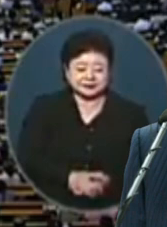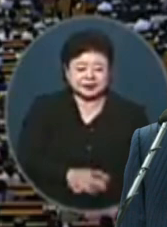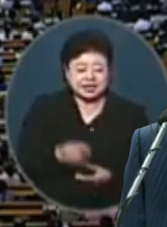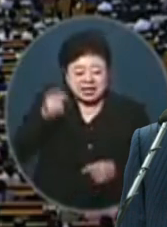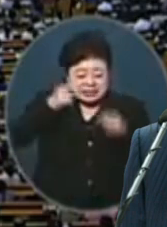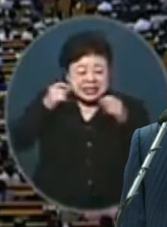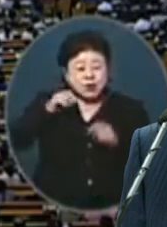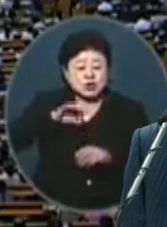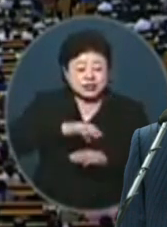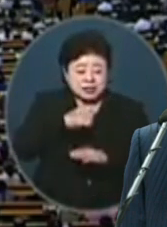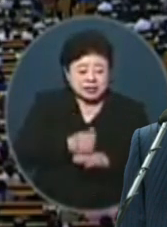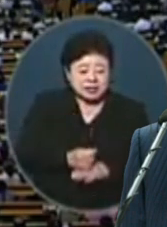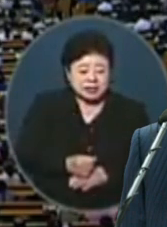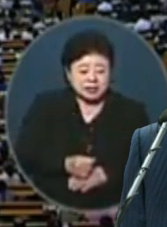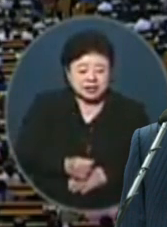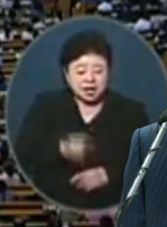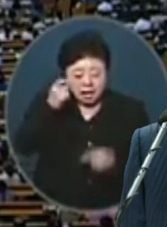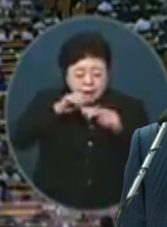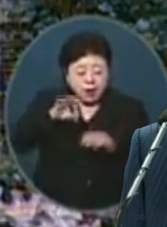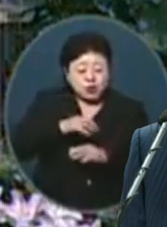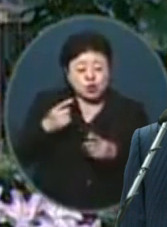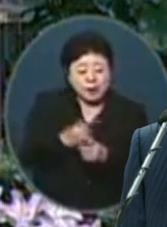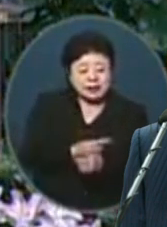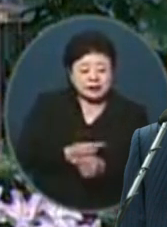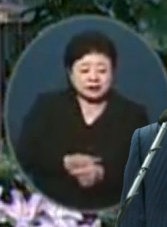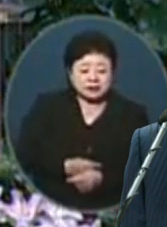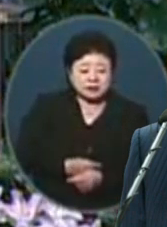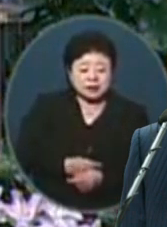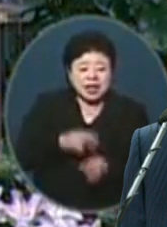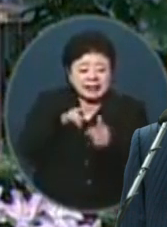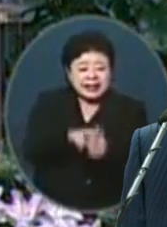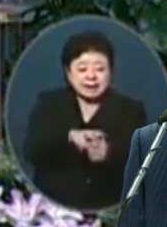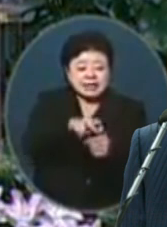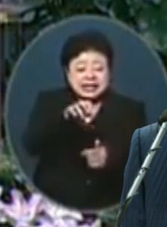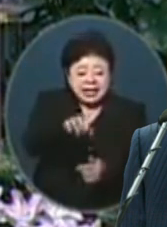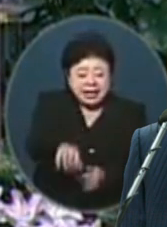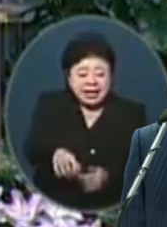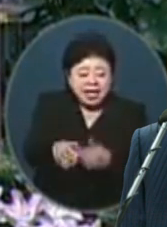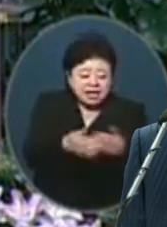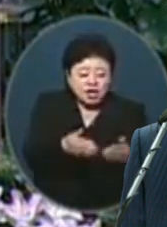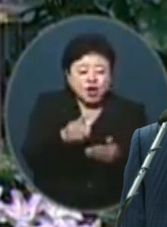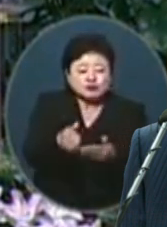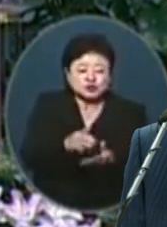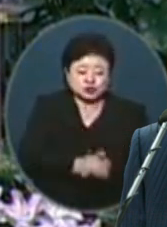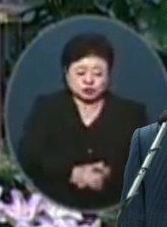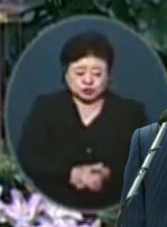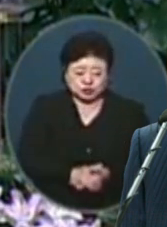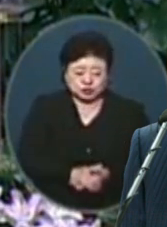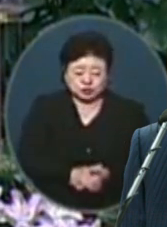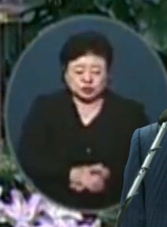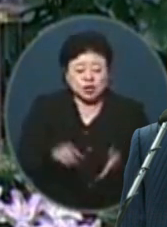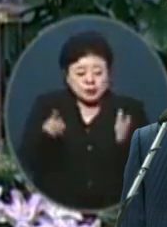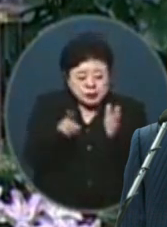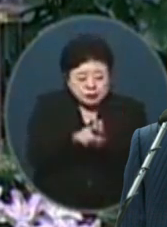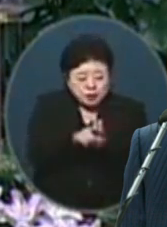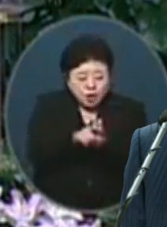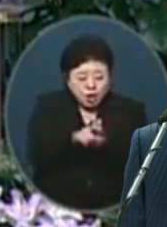사울이 바울로 변화된 것은 다메섹의 체험 후